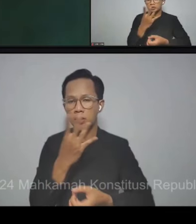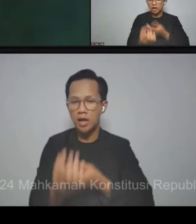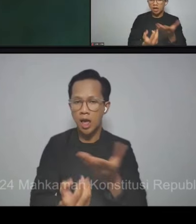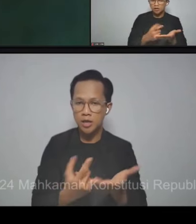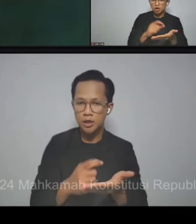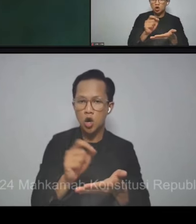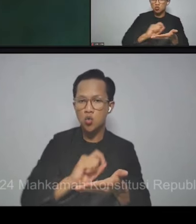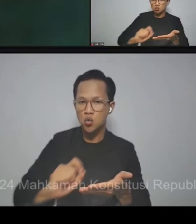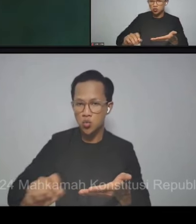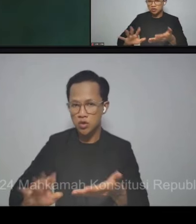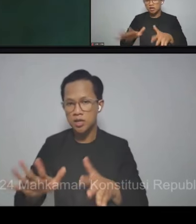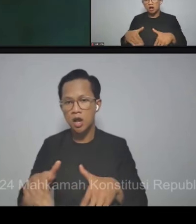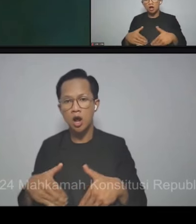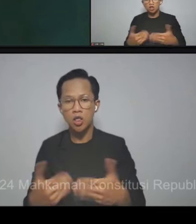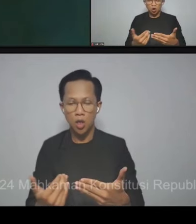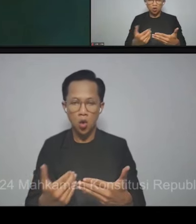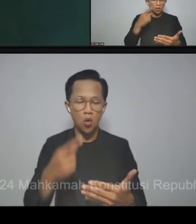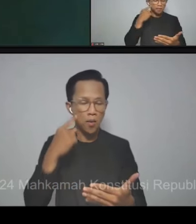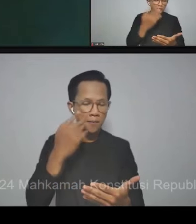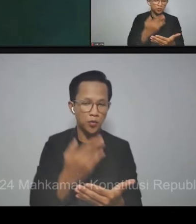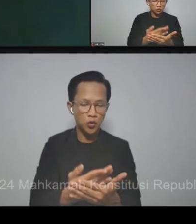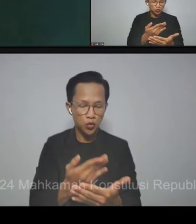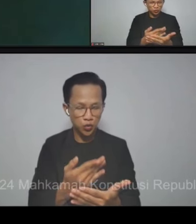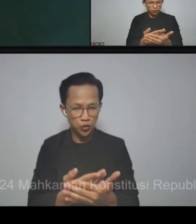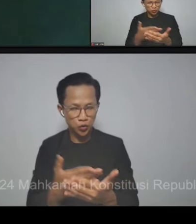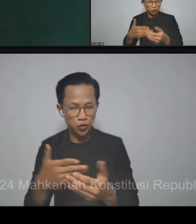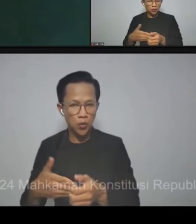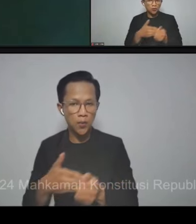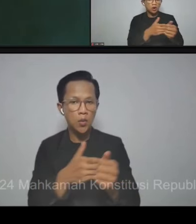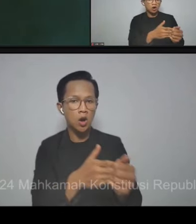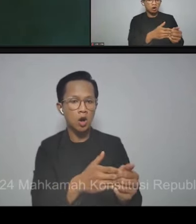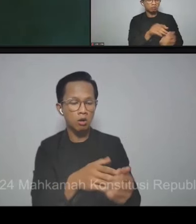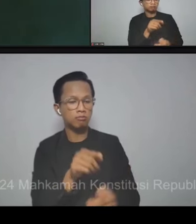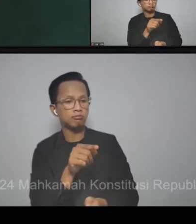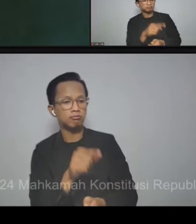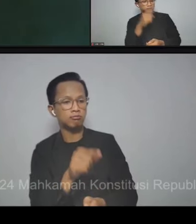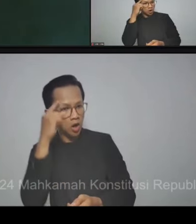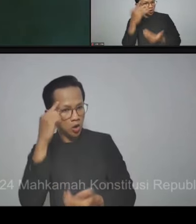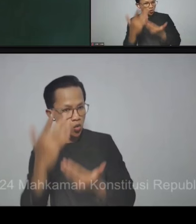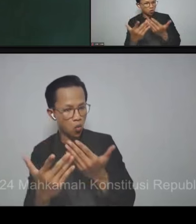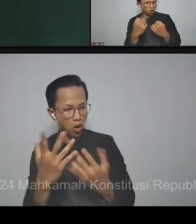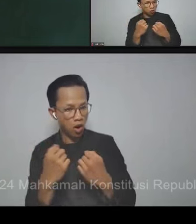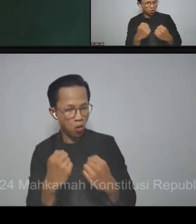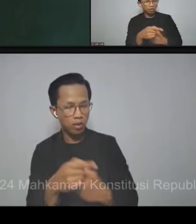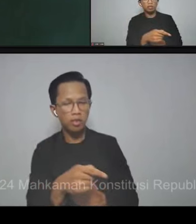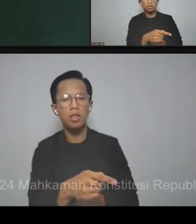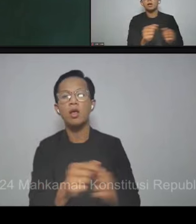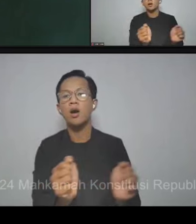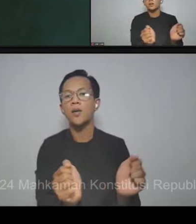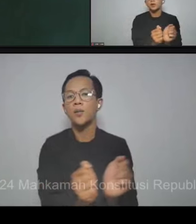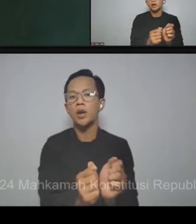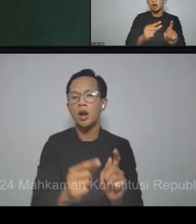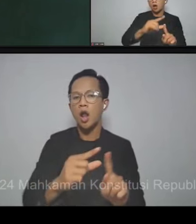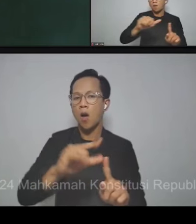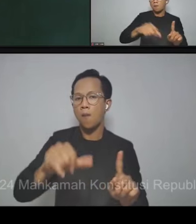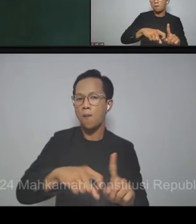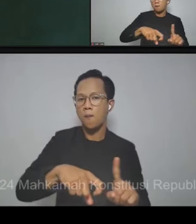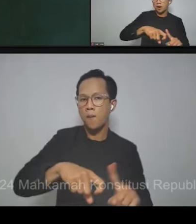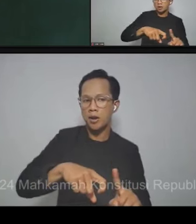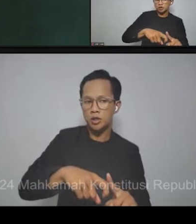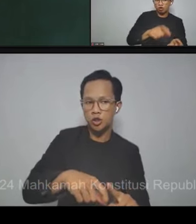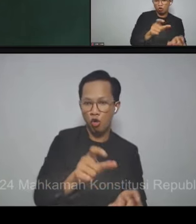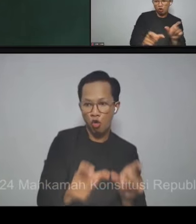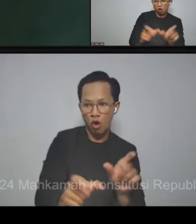benda yang dapat memberikan petunjuk adanya dugaan kuat bahwa sedang atau telah terjadi suatu tindak pidana di bidang perpajakan yang dilakukan oleh siapa saja yang dapat